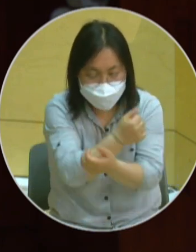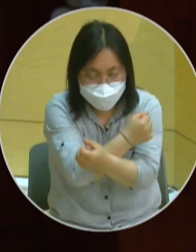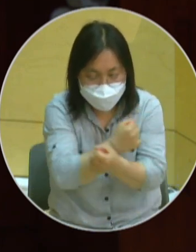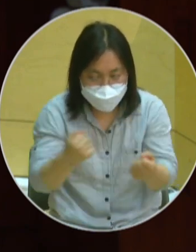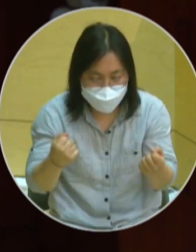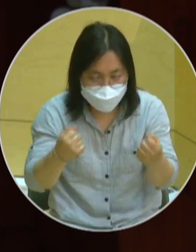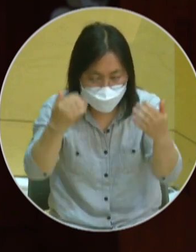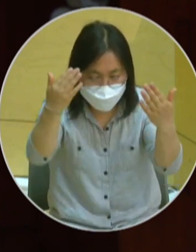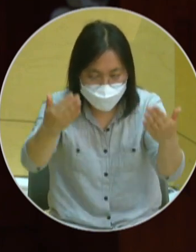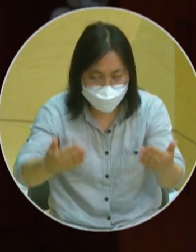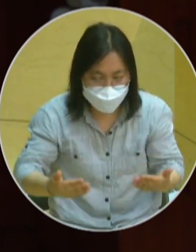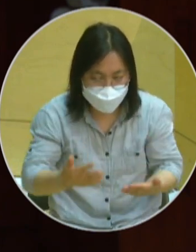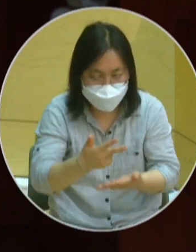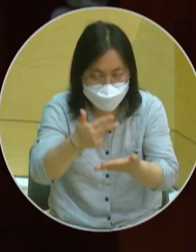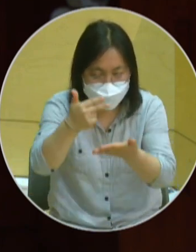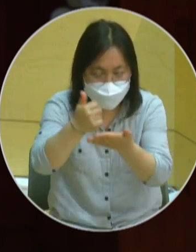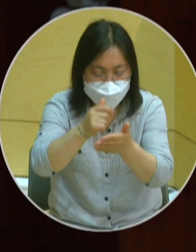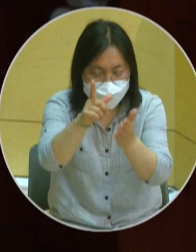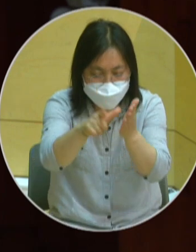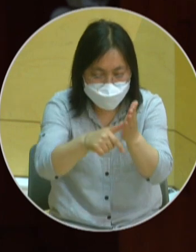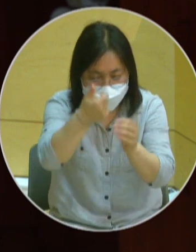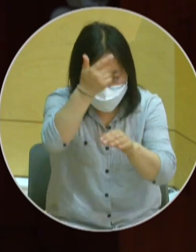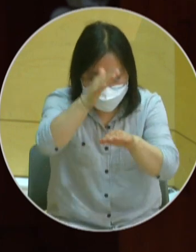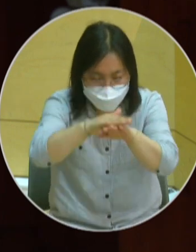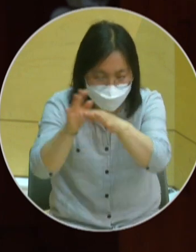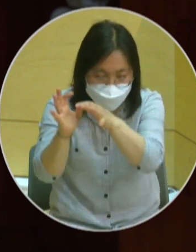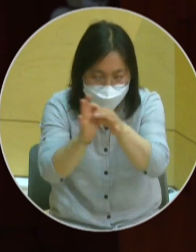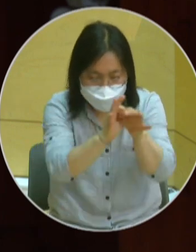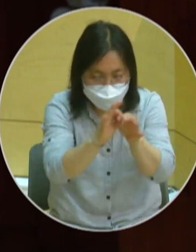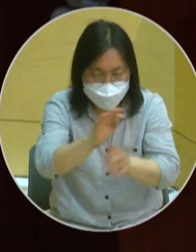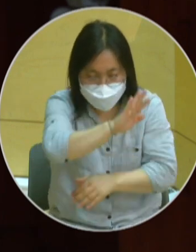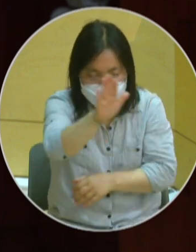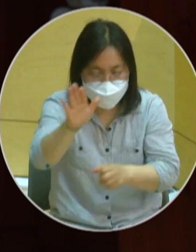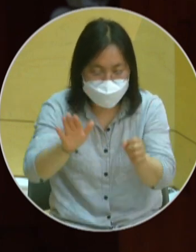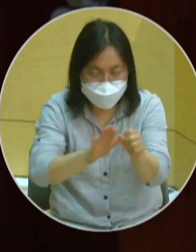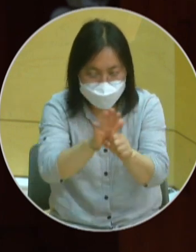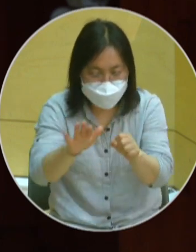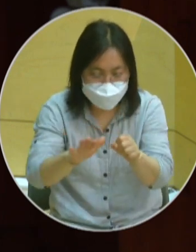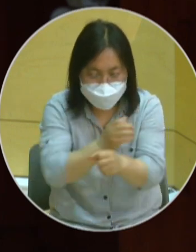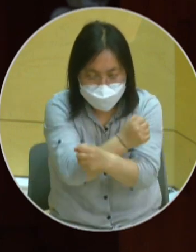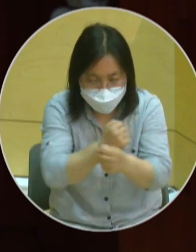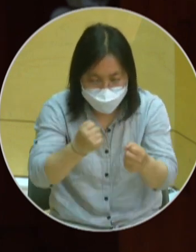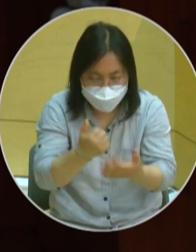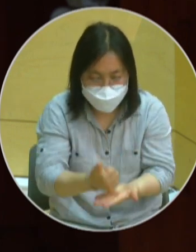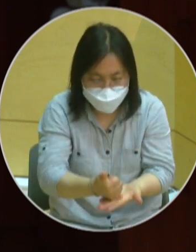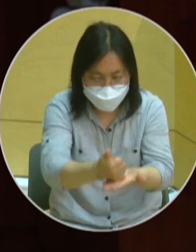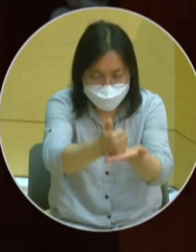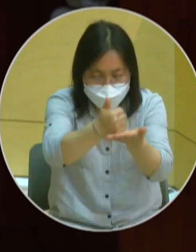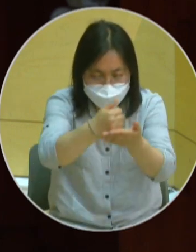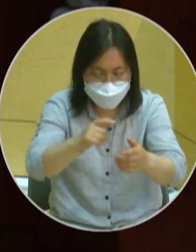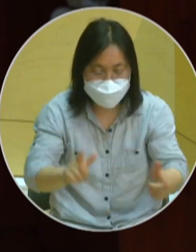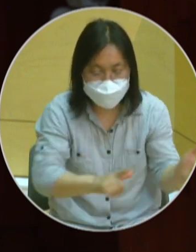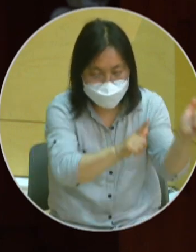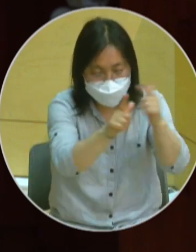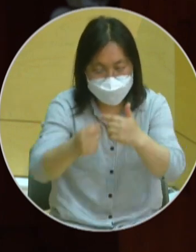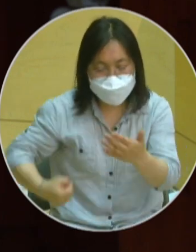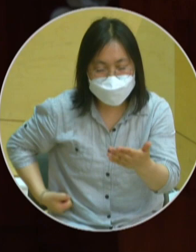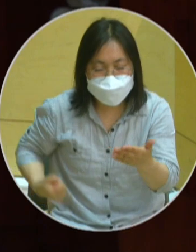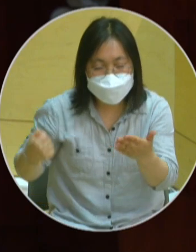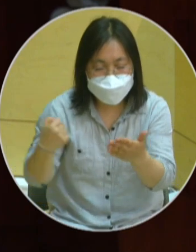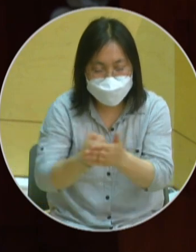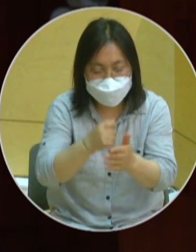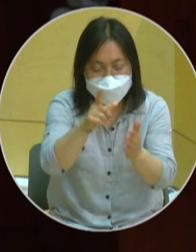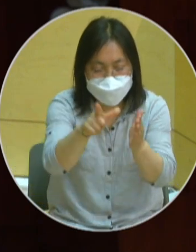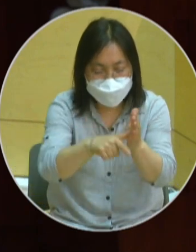주님, 이 시간 예배를 통해 우리도 사랑과 용서, 섬김의 삶을 결단하는 시간 되기를